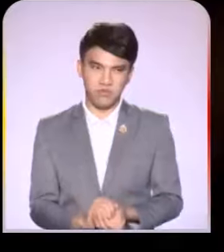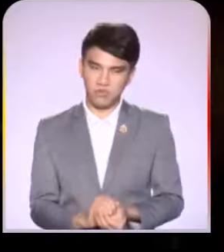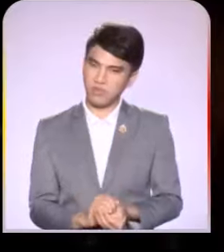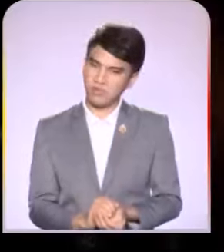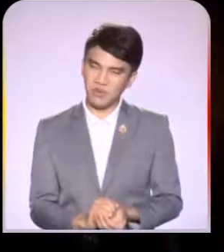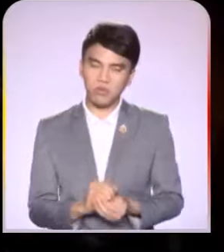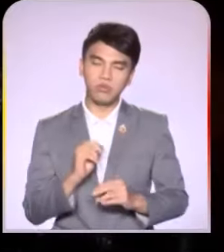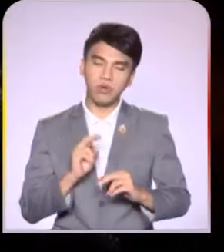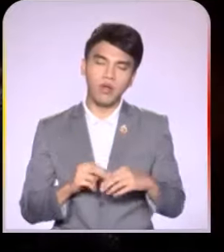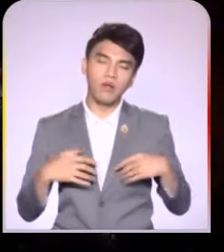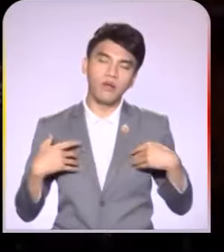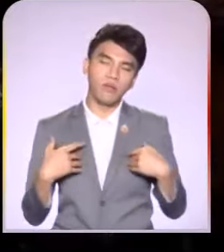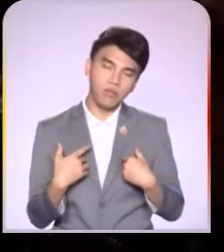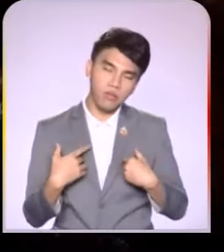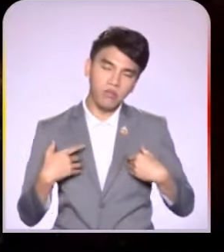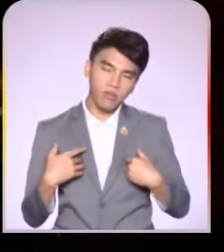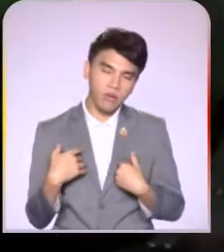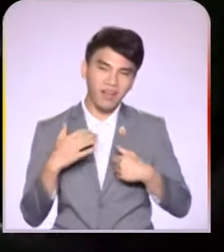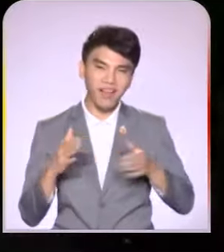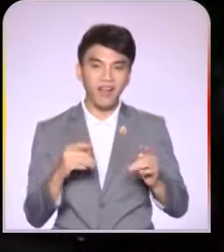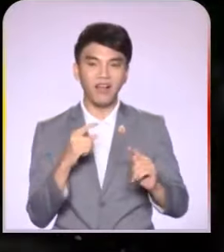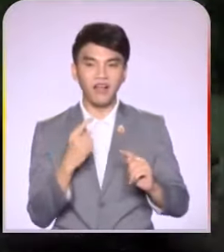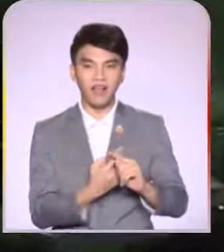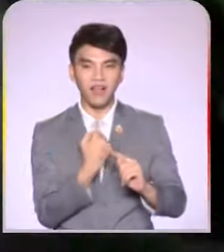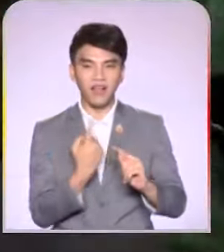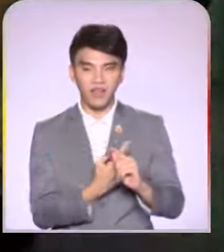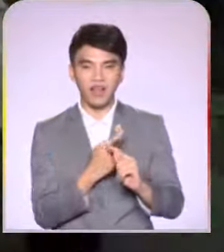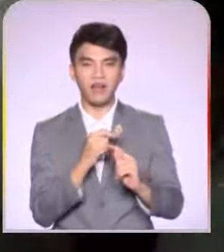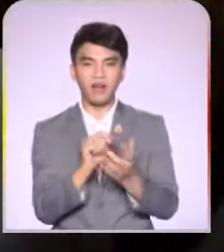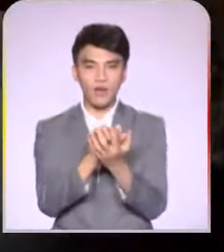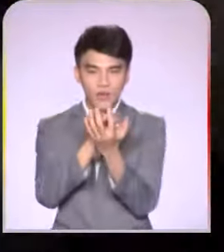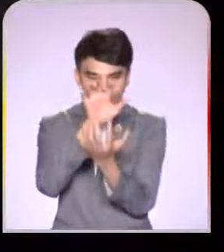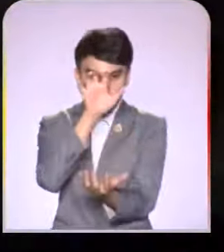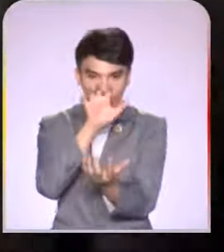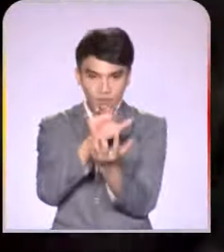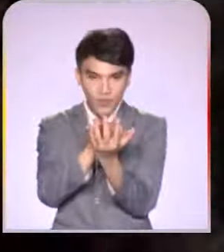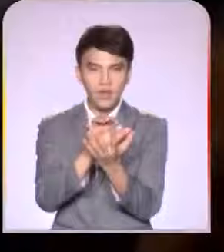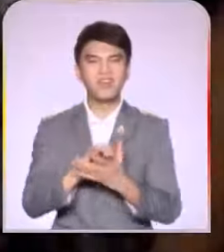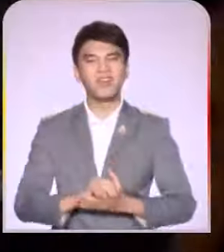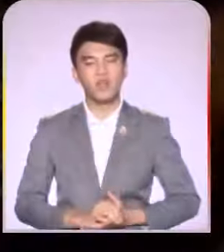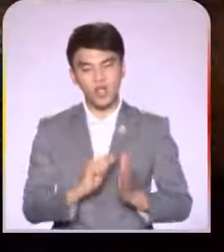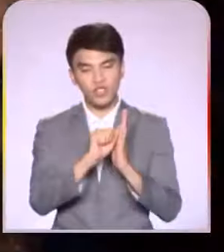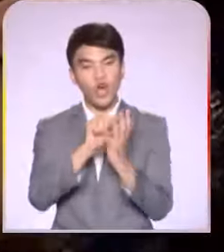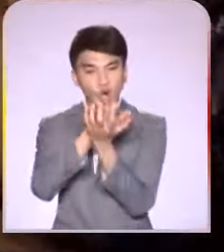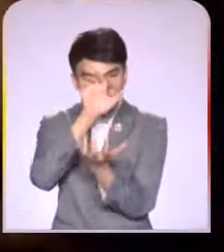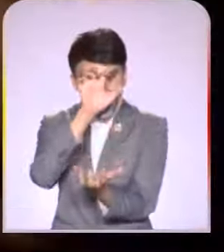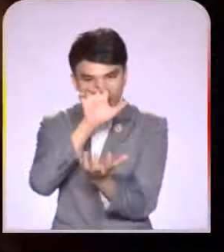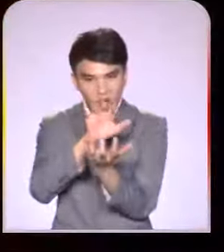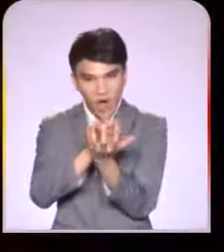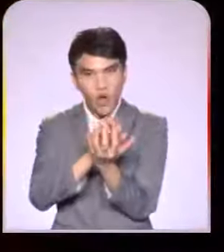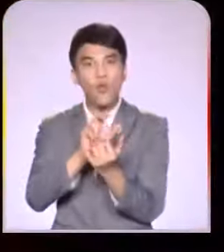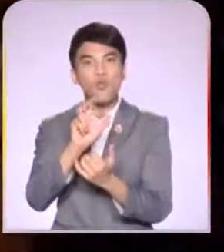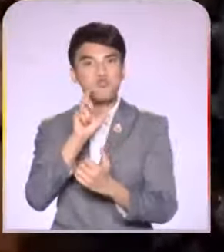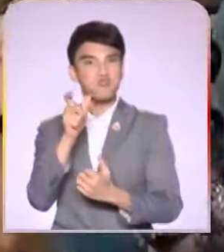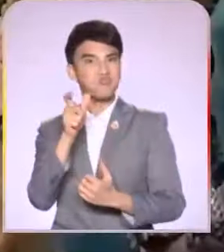ำลังนั่งหมดแรงอยู่ที่พื้นห้องเช่าครับอยู่ที่อำเภอพระสมุทรเจดีย์จังหวัดสมุทรปราการสภาพที่เจ้าหน้าที่เห็นก็คืองูเหลือม